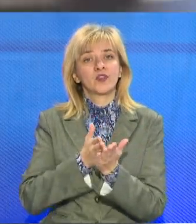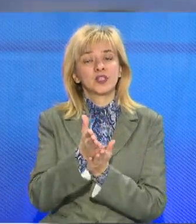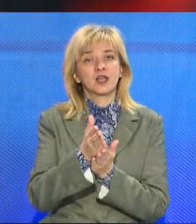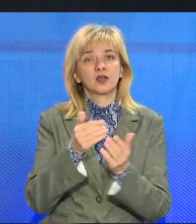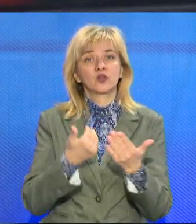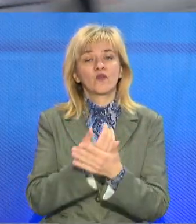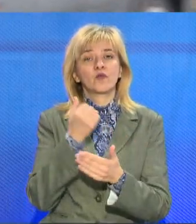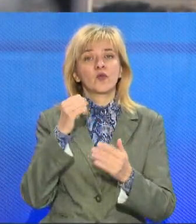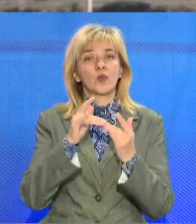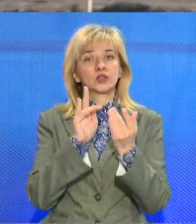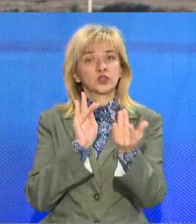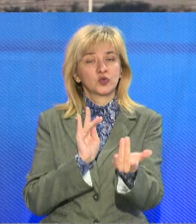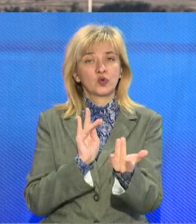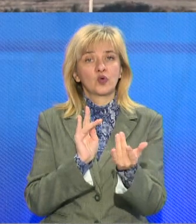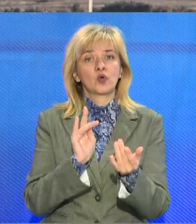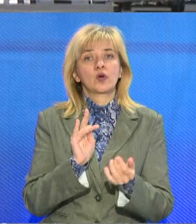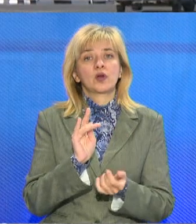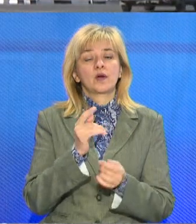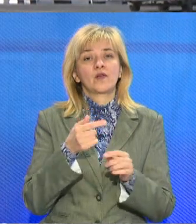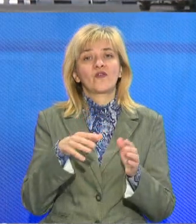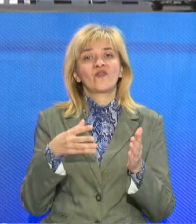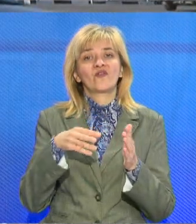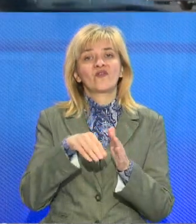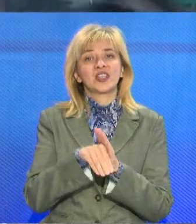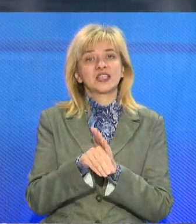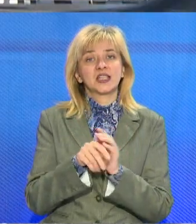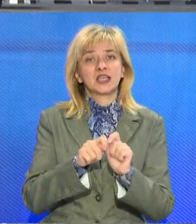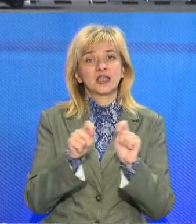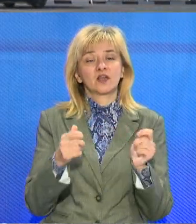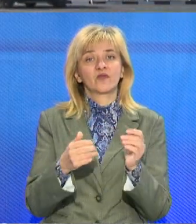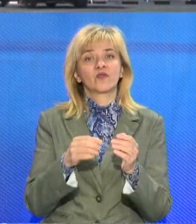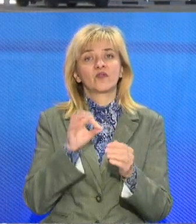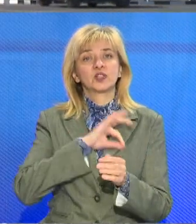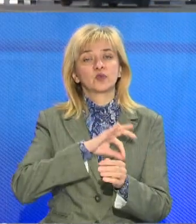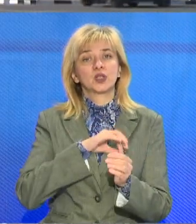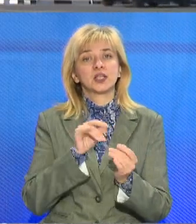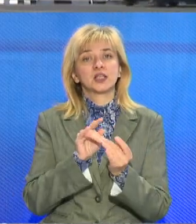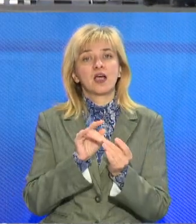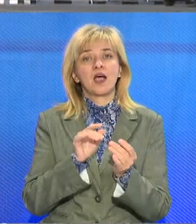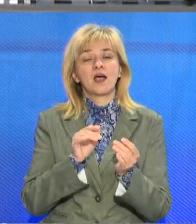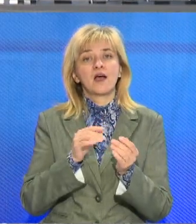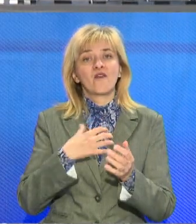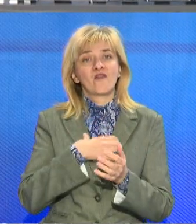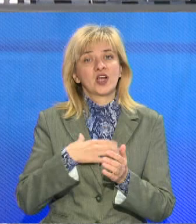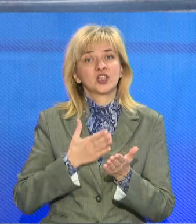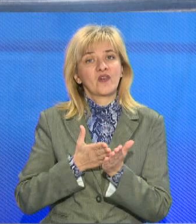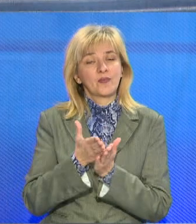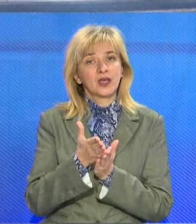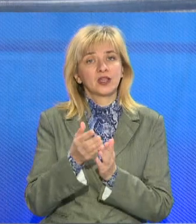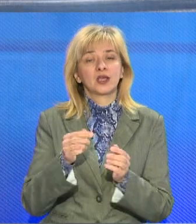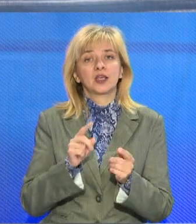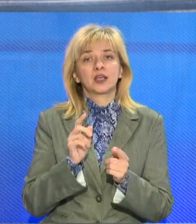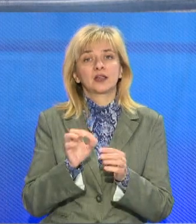у Сходняга. Уведение у эксплуатацию стратегичного объекта ставило метой разгрузку инших транспортных магистралей